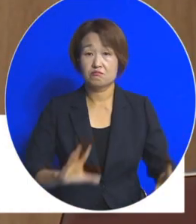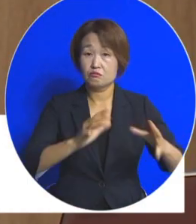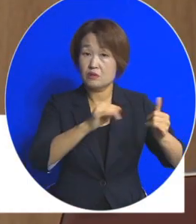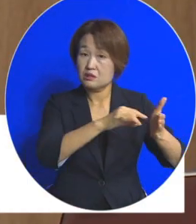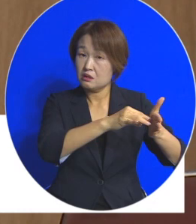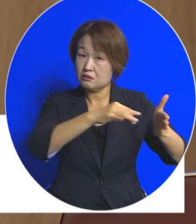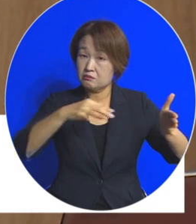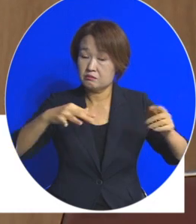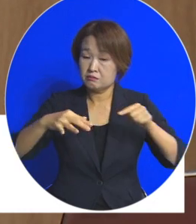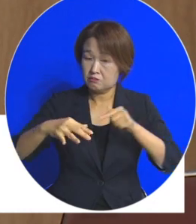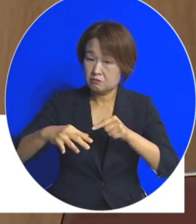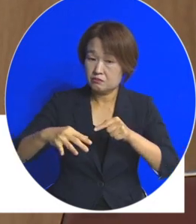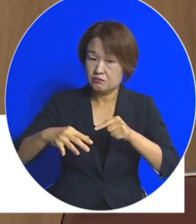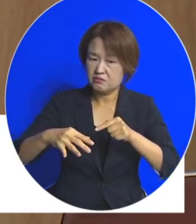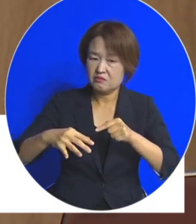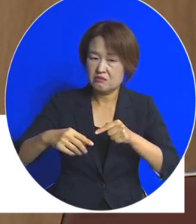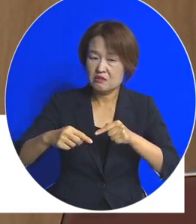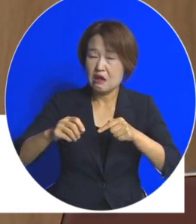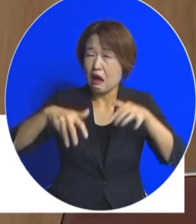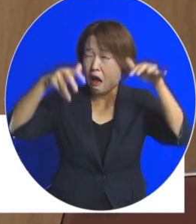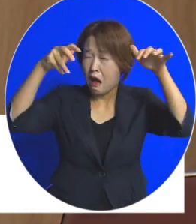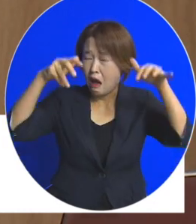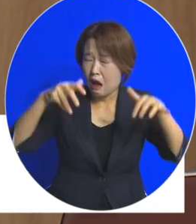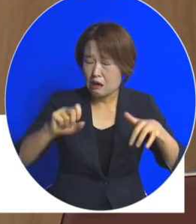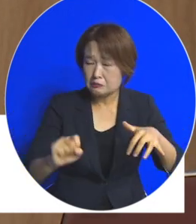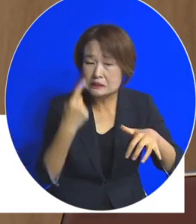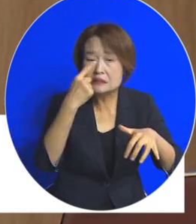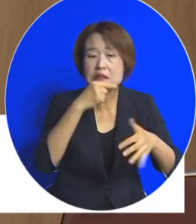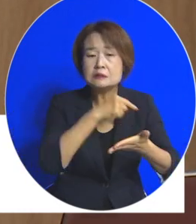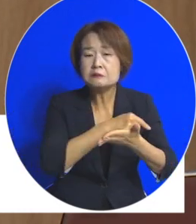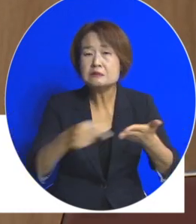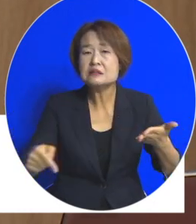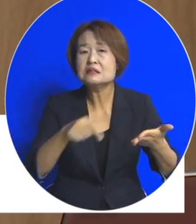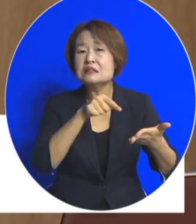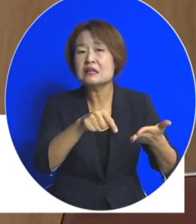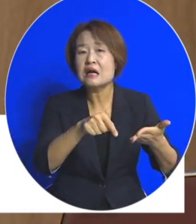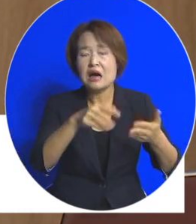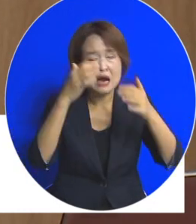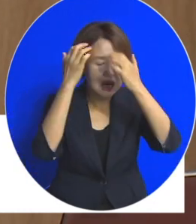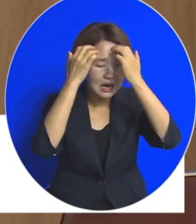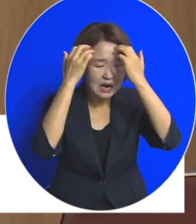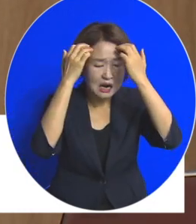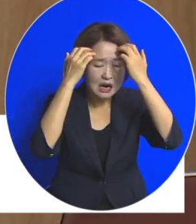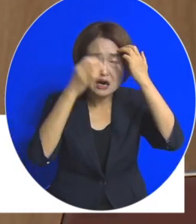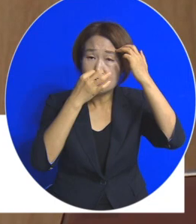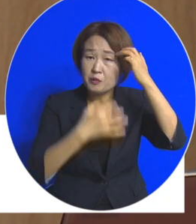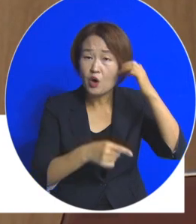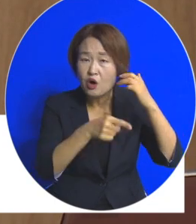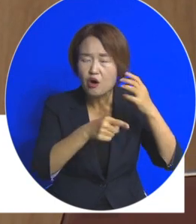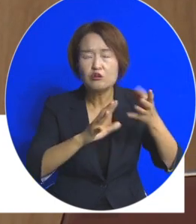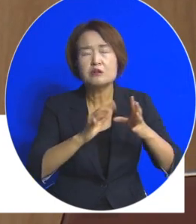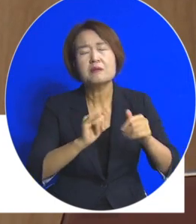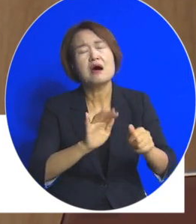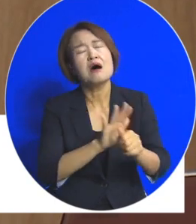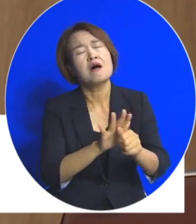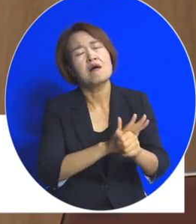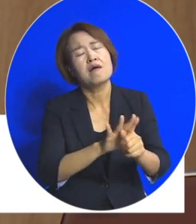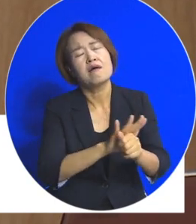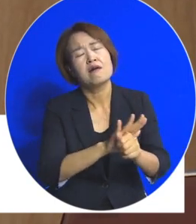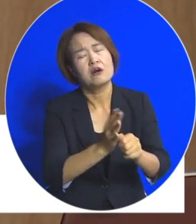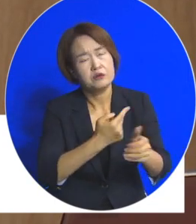혈세는 재난으로 인한 국민의 눈물을 닦아들이는데 적극적으로